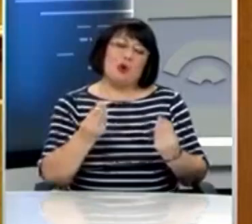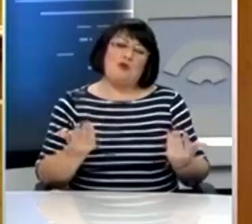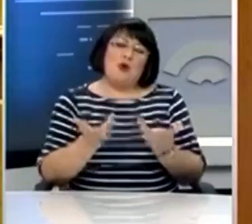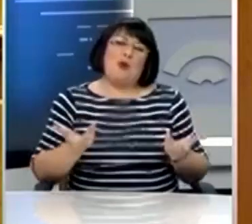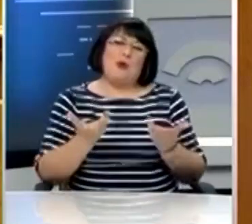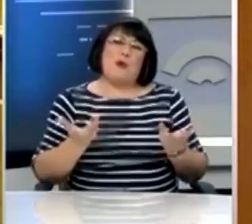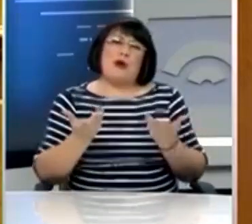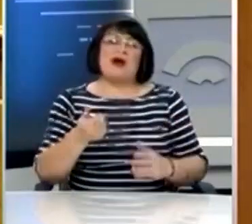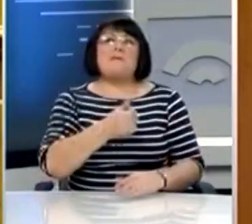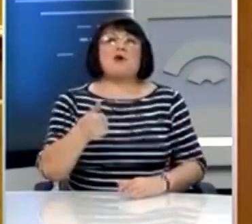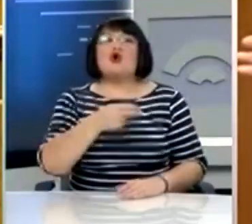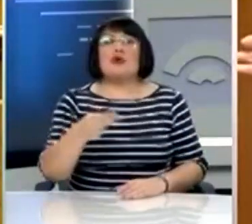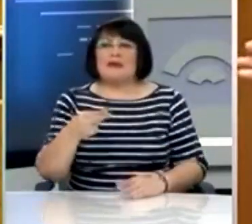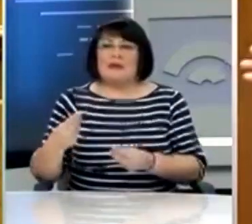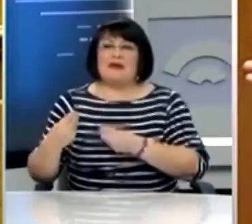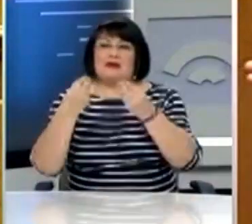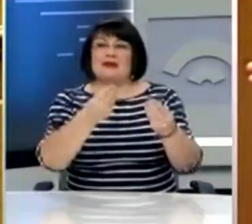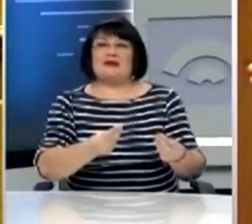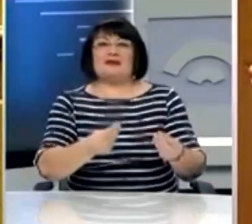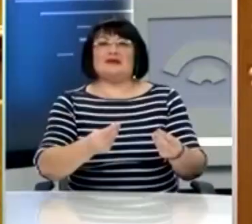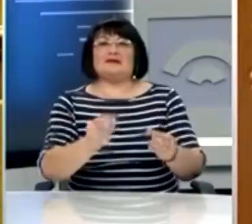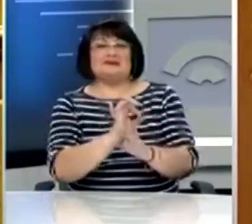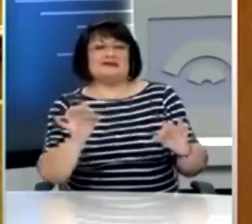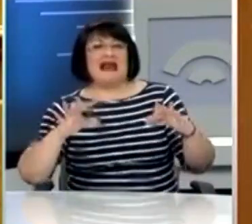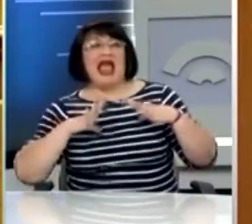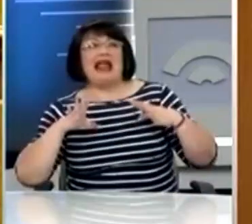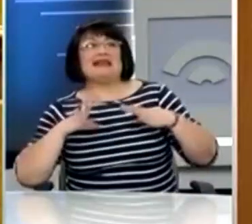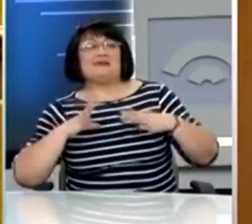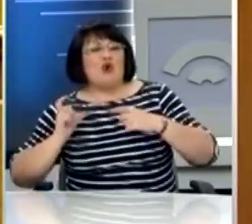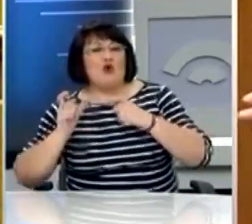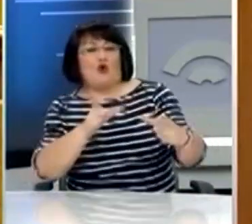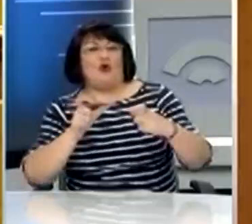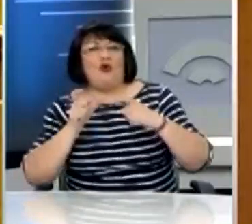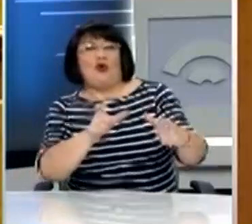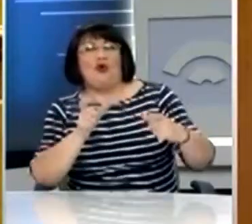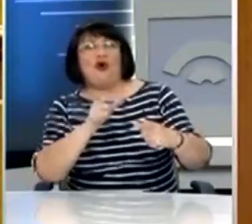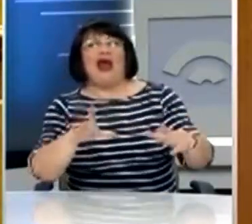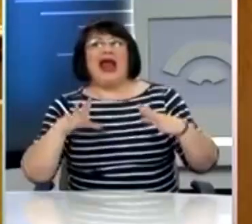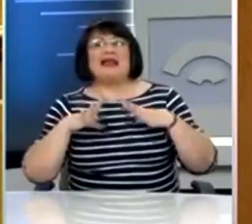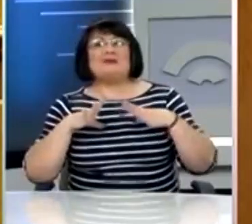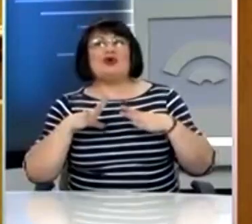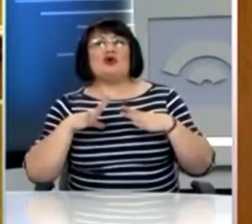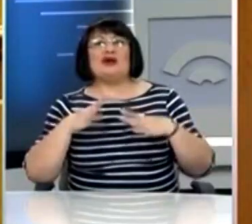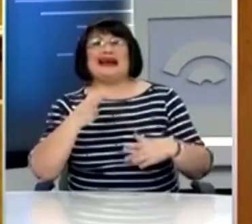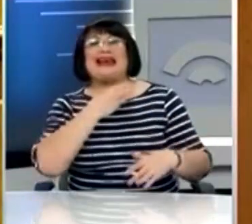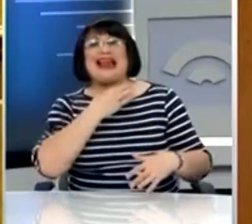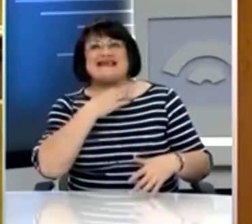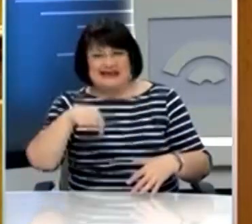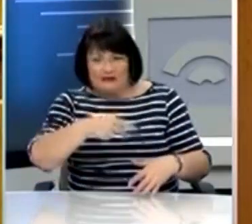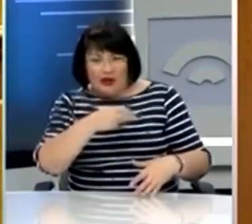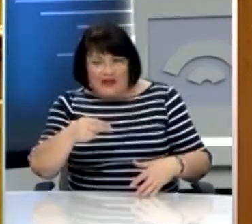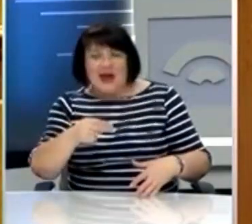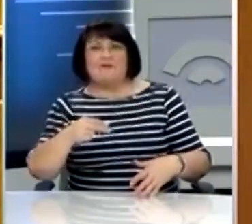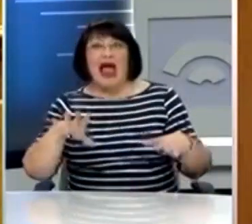ζήτημα που δεν σας τα αφήσαμε στρωμένα να τρώτε από τα έτοιμα, στο μόνο που χρειάστηκε να αποδείξετε την ετοιμότητά σας και